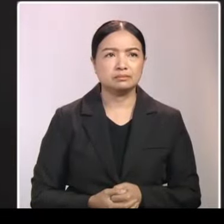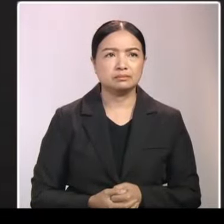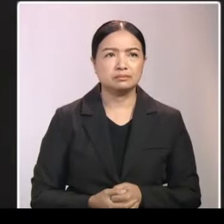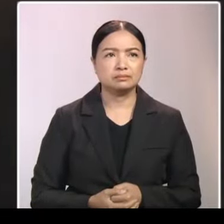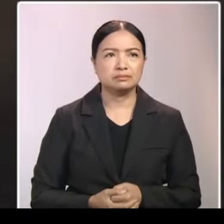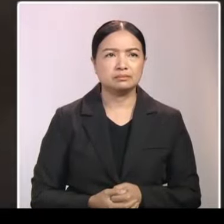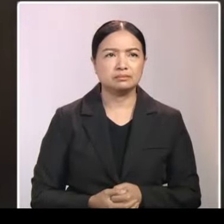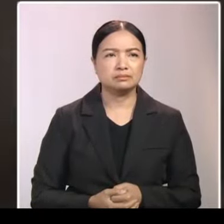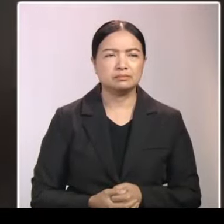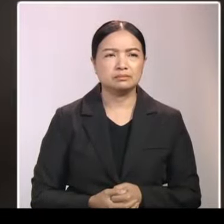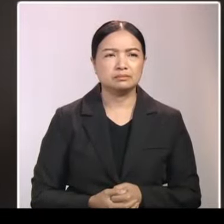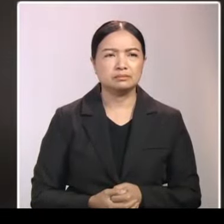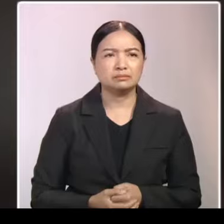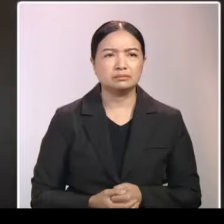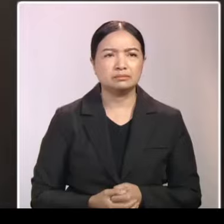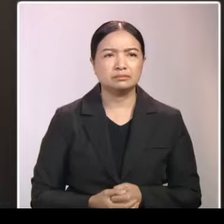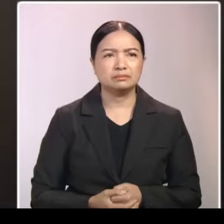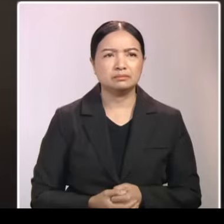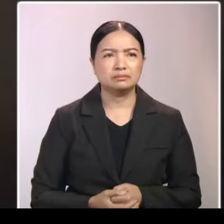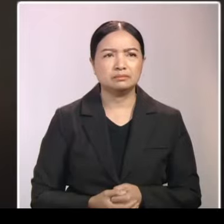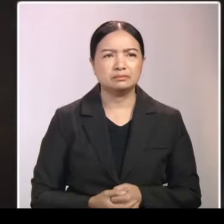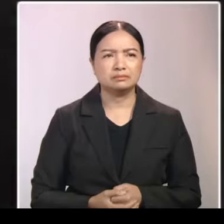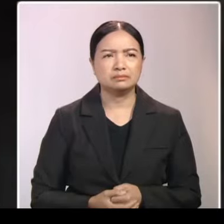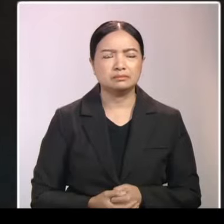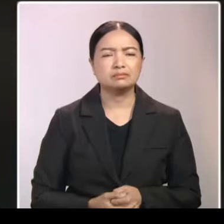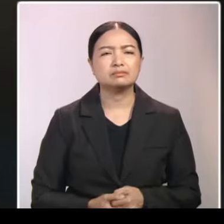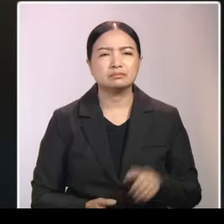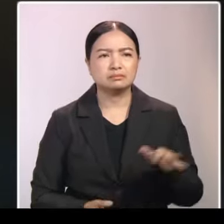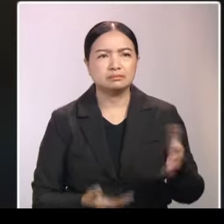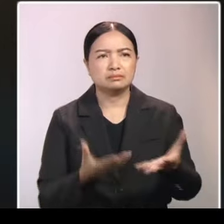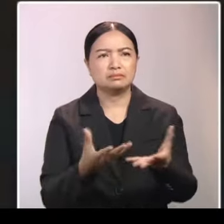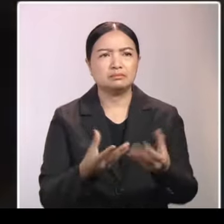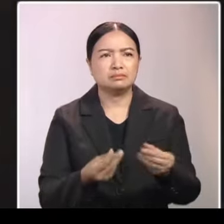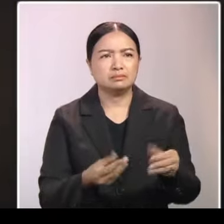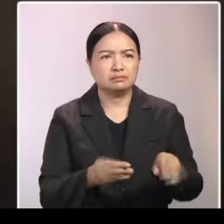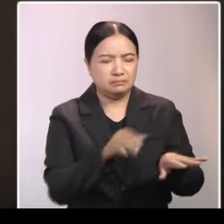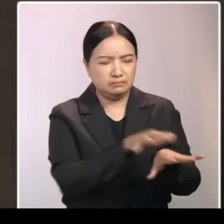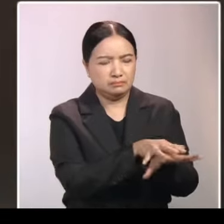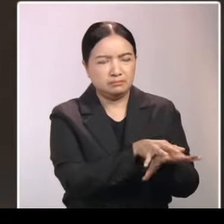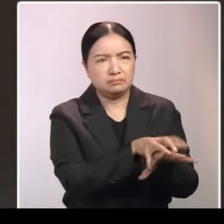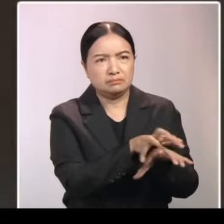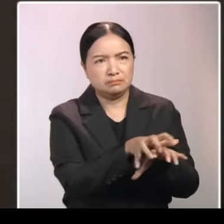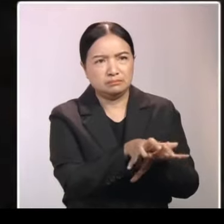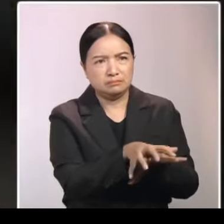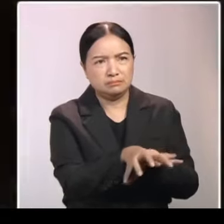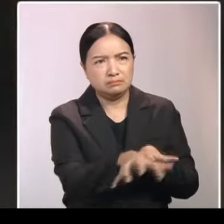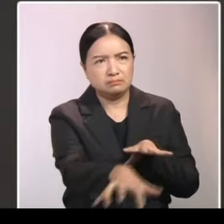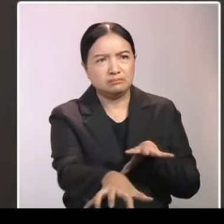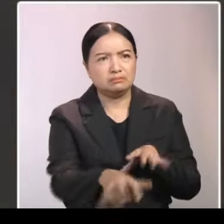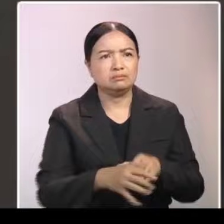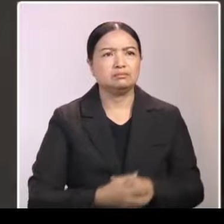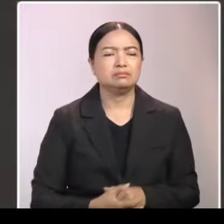ใสแล้วโอ้โหโอโห